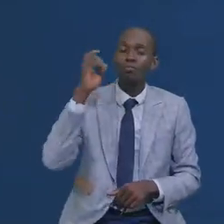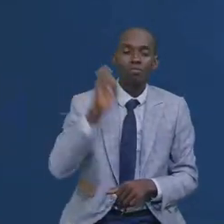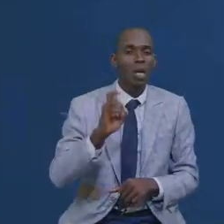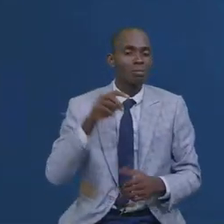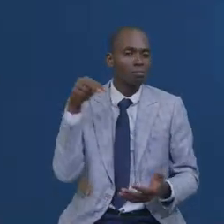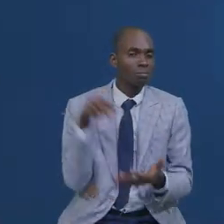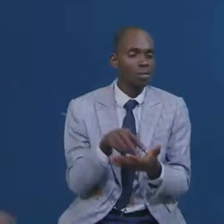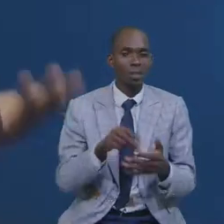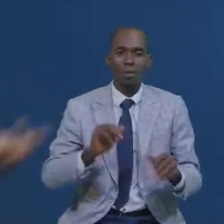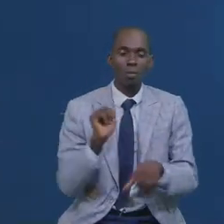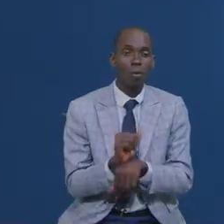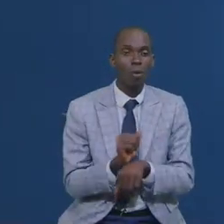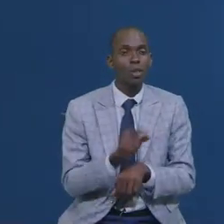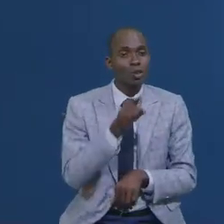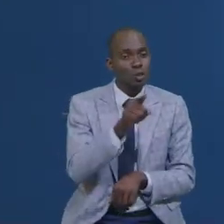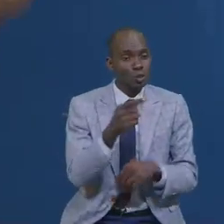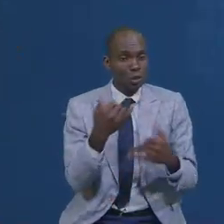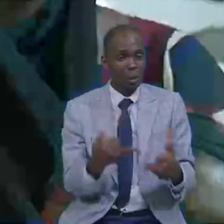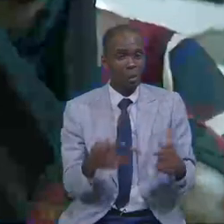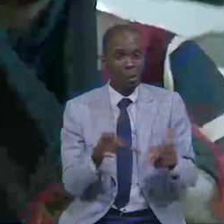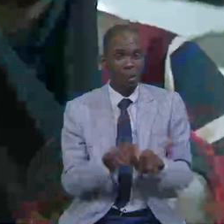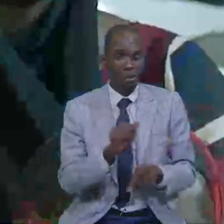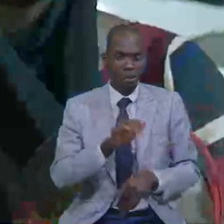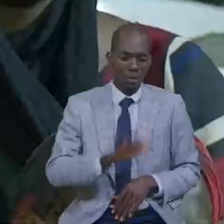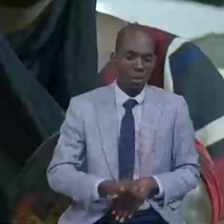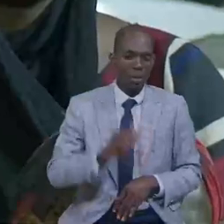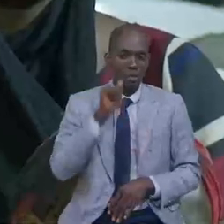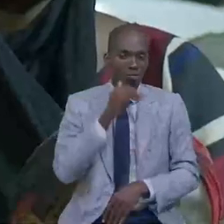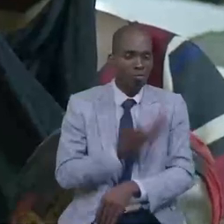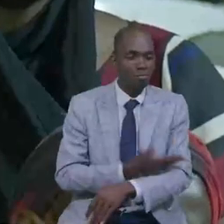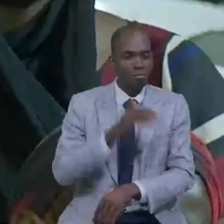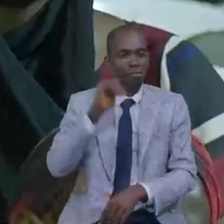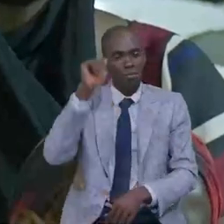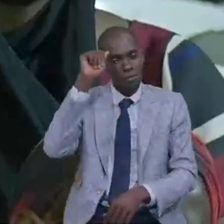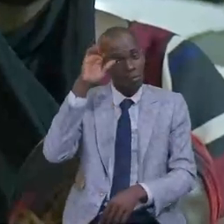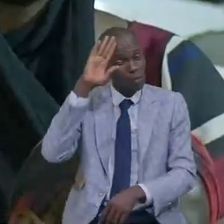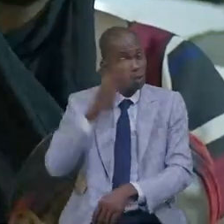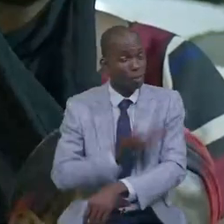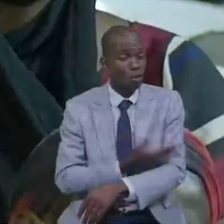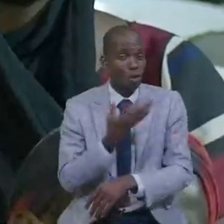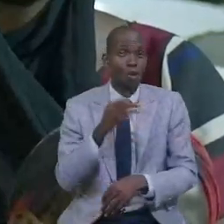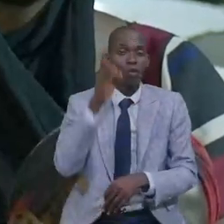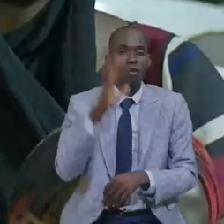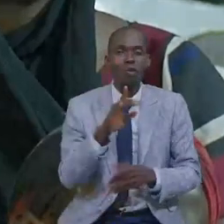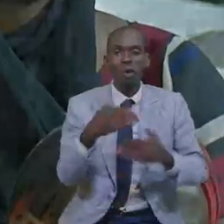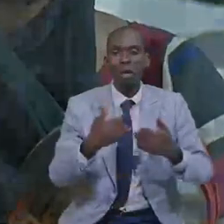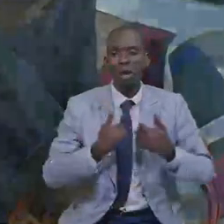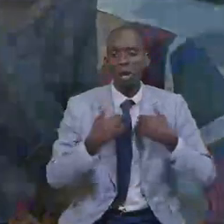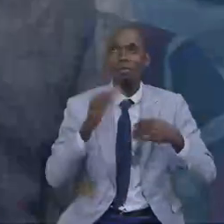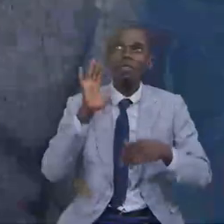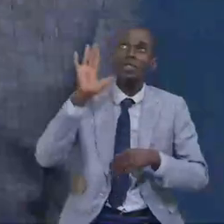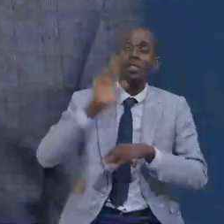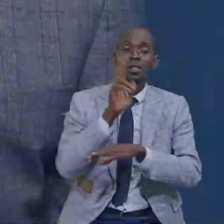décret accompli maintenant toi aussi en tant qu'enfant de Dieu Fils de Dieu une fille de Dieu et tu as la nature